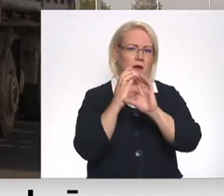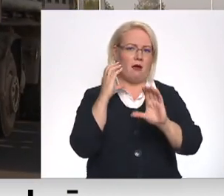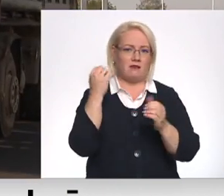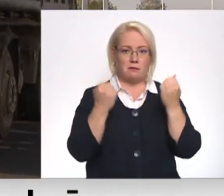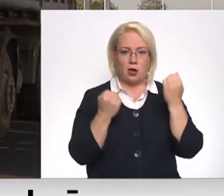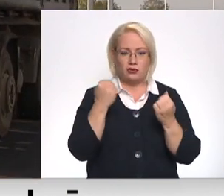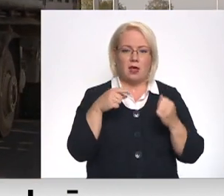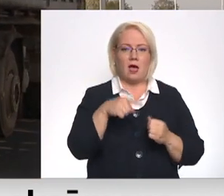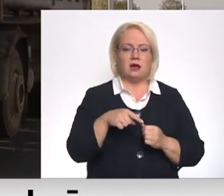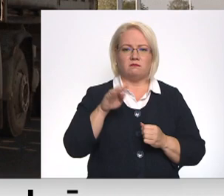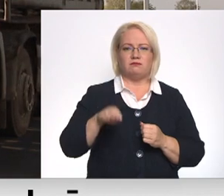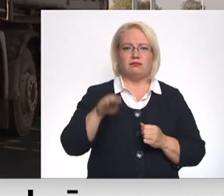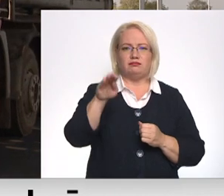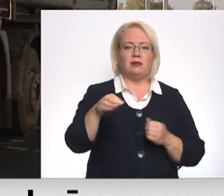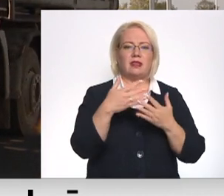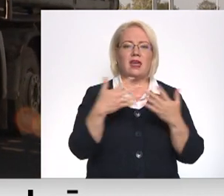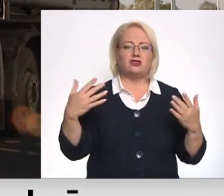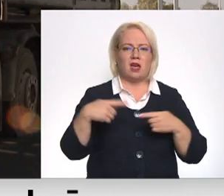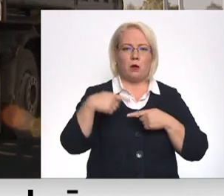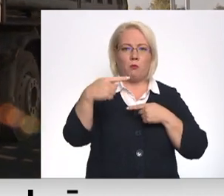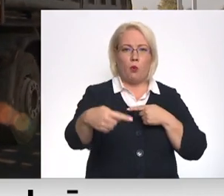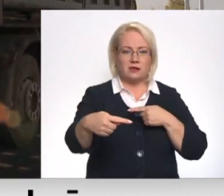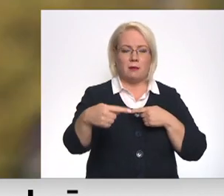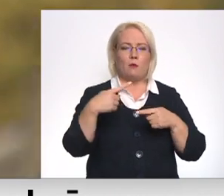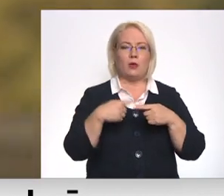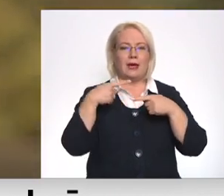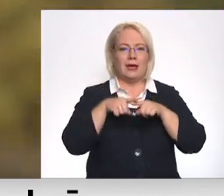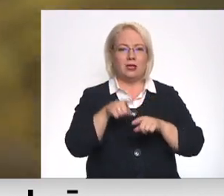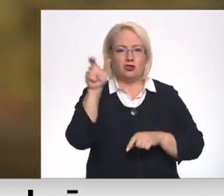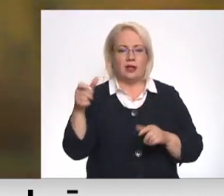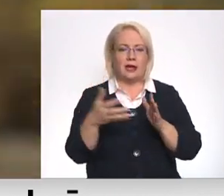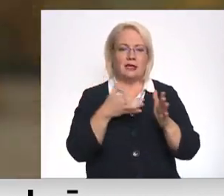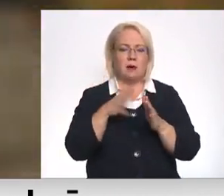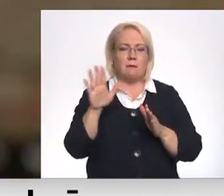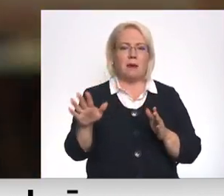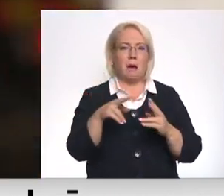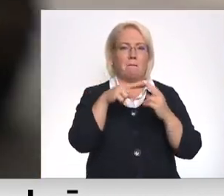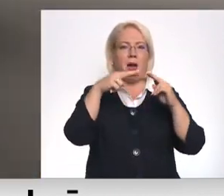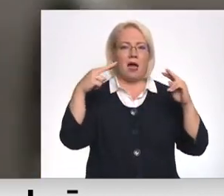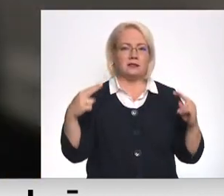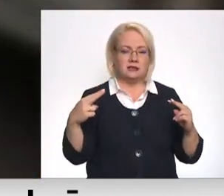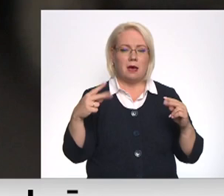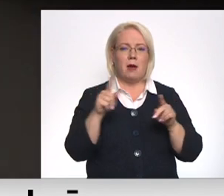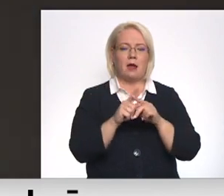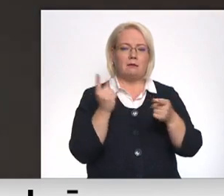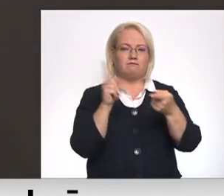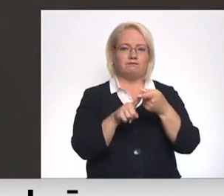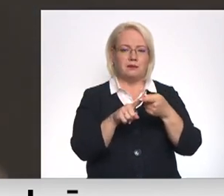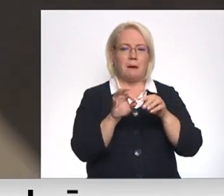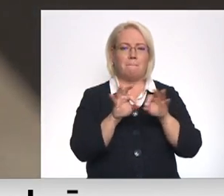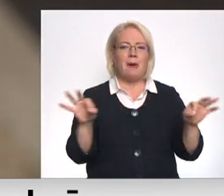automašīnas. Tās novietoja uz dažādiem tilta posmiem un inženieri, izmantojot pie pārsedzēm piestiprinātus mēri instrumentus